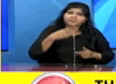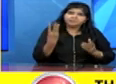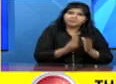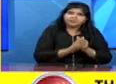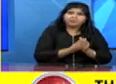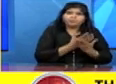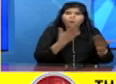सारी दीवारों को तोड़कर आगे निकलेगा, देश को आगे ले जाएगा। आप अपने परिवार के